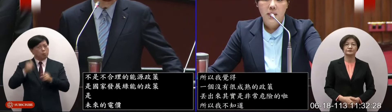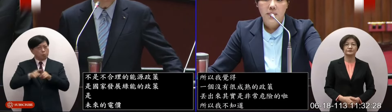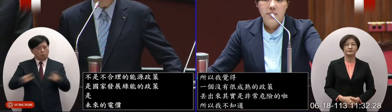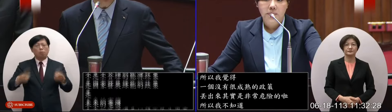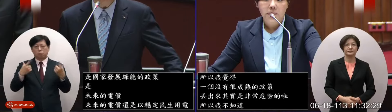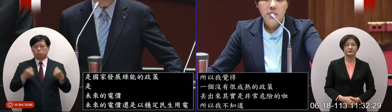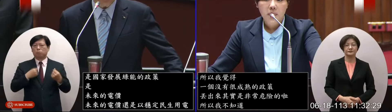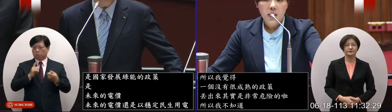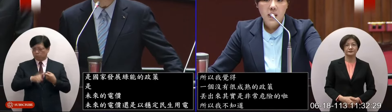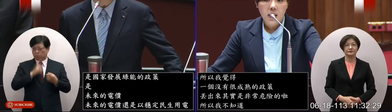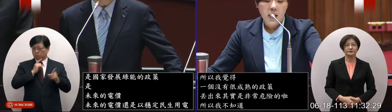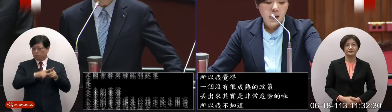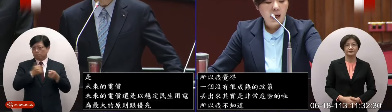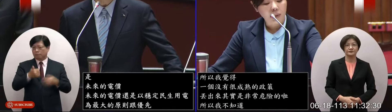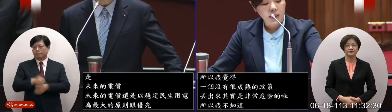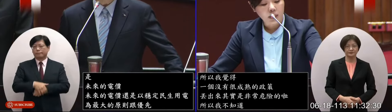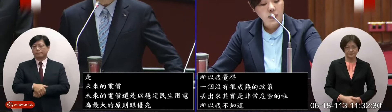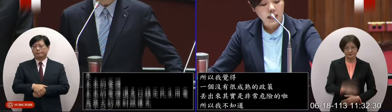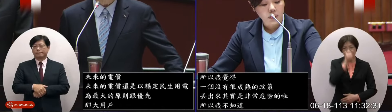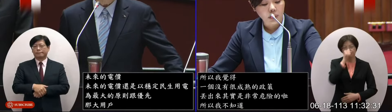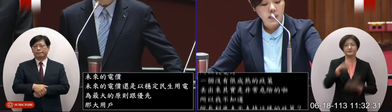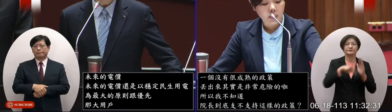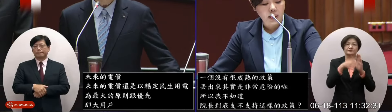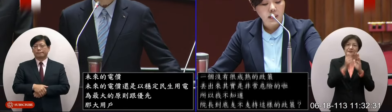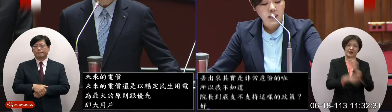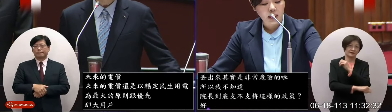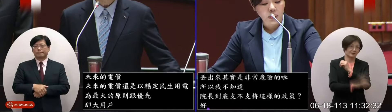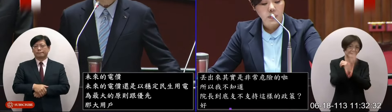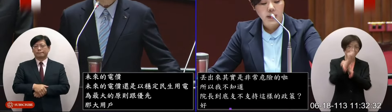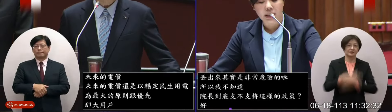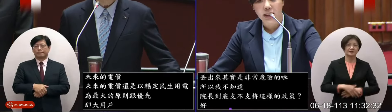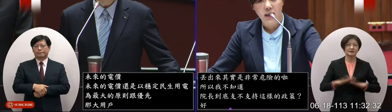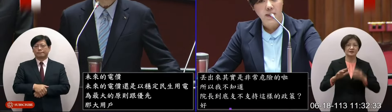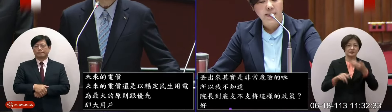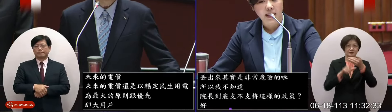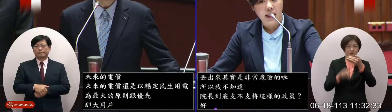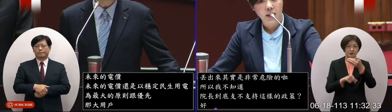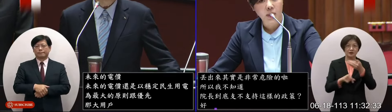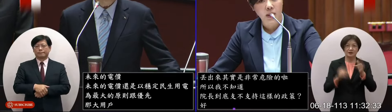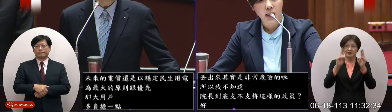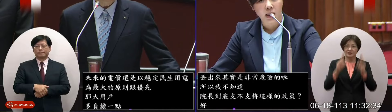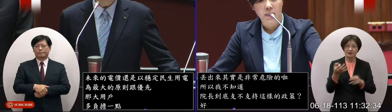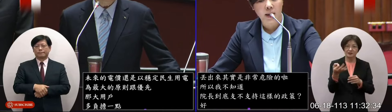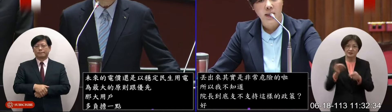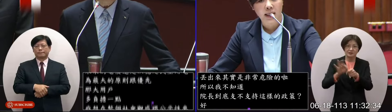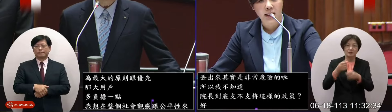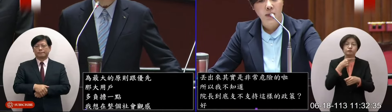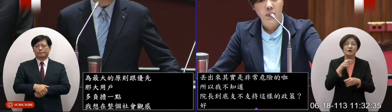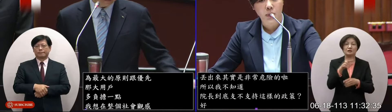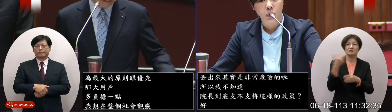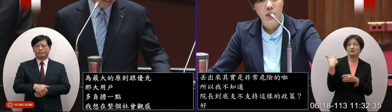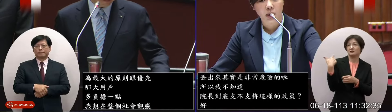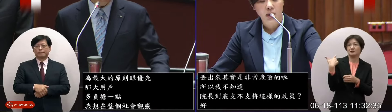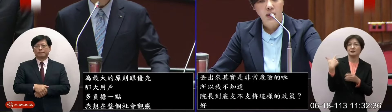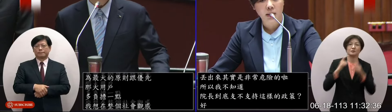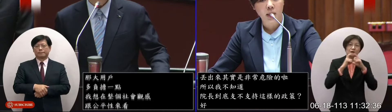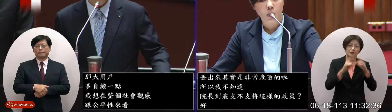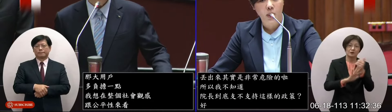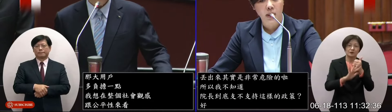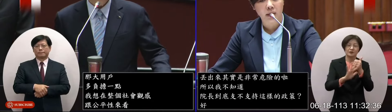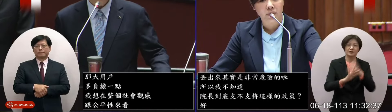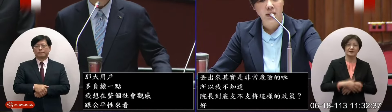看，也应该是正确的。 好，院长，我最后一个问你，今年九月电价到底要不要涨？因为你上个礼拜回答其他委员说